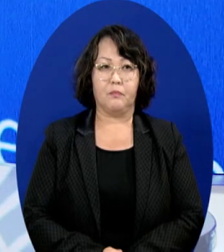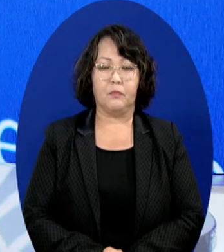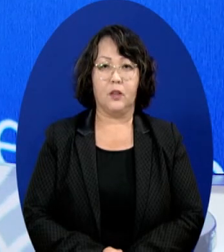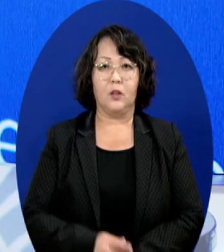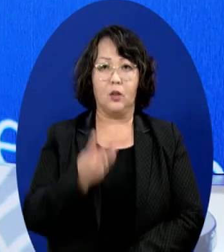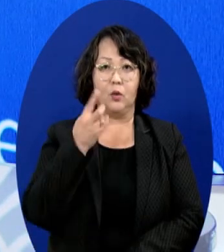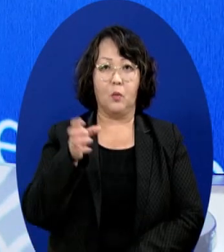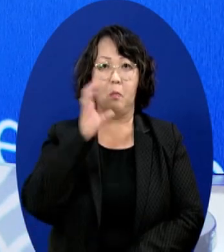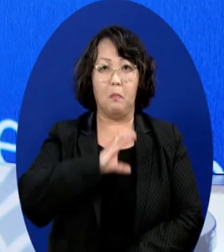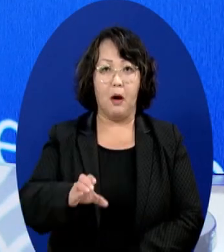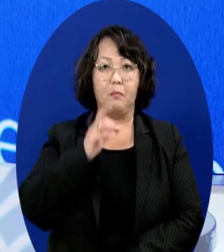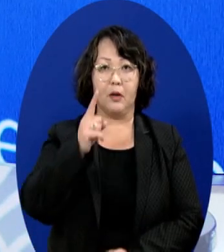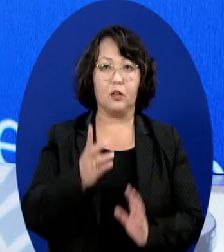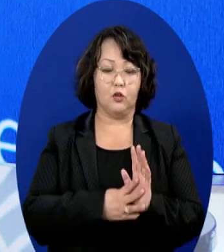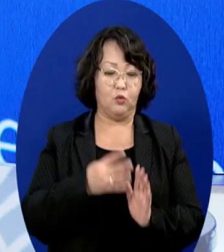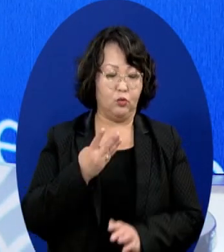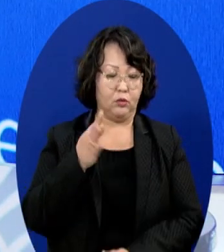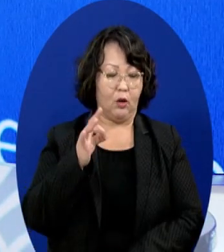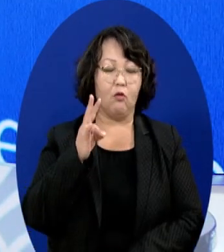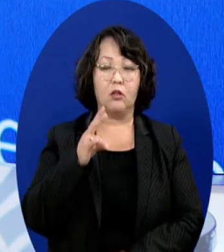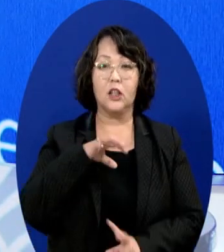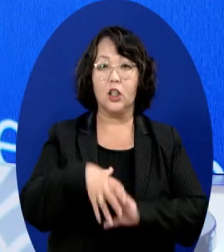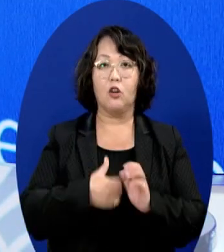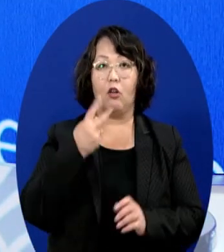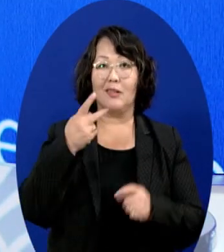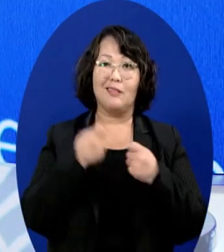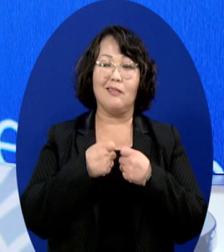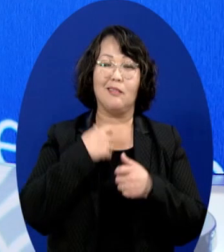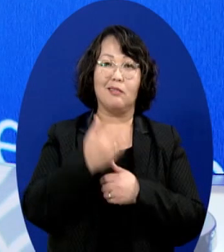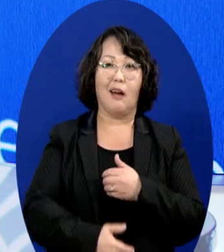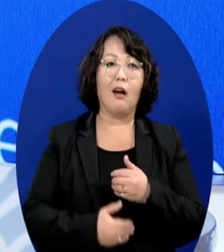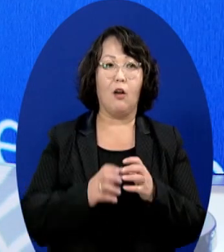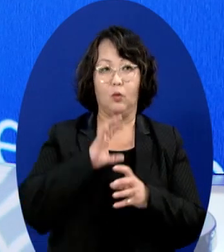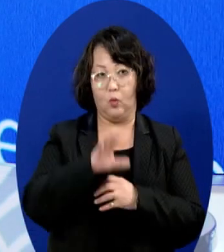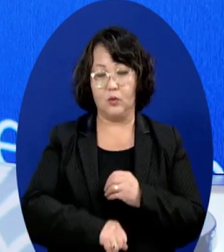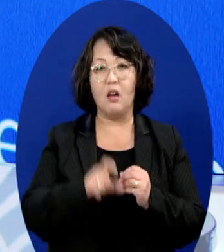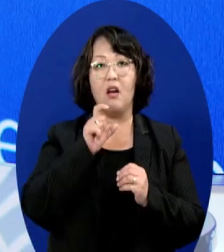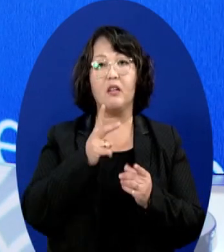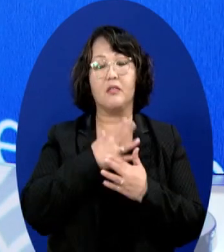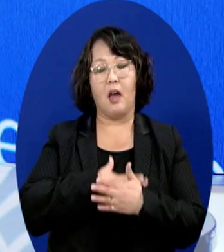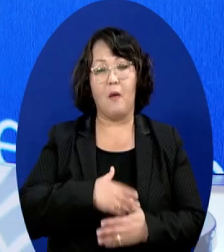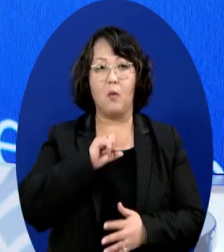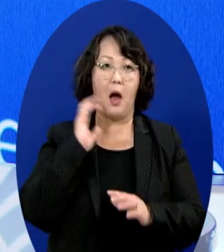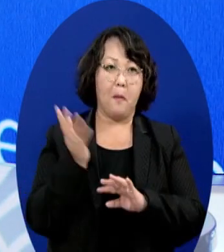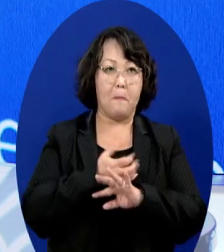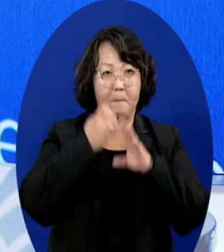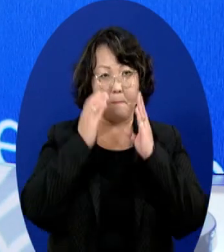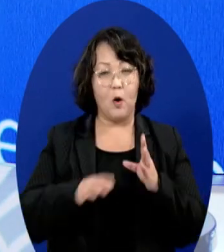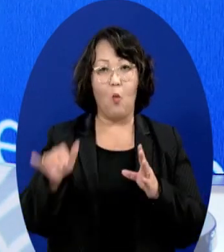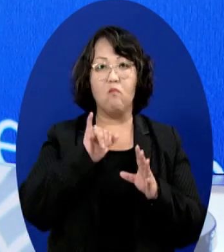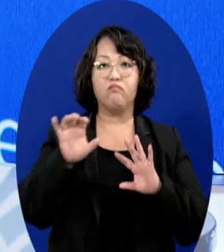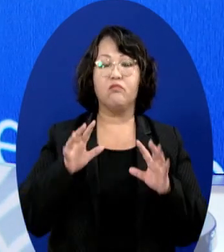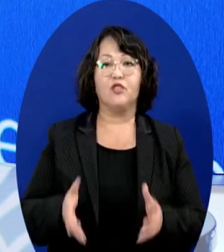Нэгдсэн үндэсний байгууллага 1945 оны дэлхийн 2 дугаар дайны дараа дэлхийн нийтэд инх тайван аюулгүй байдлыг тогтоож бүх улс орны хөгжлийг дэмжих